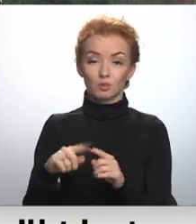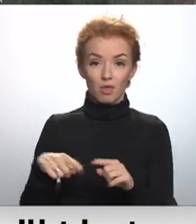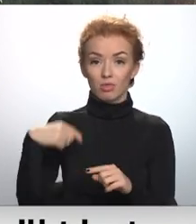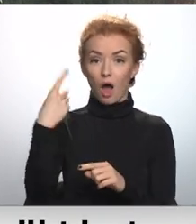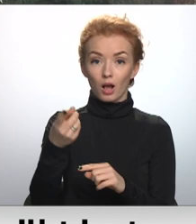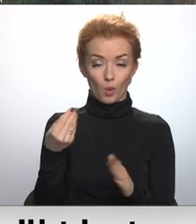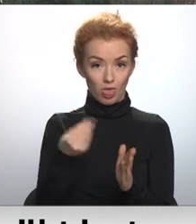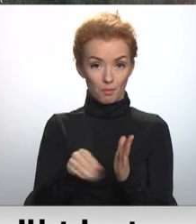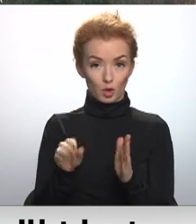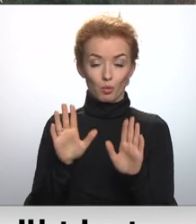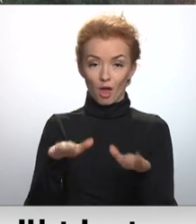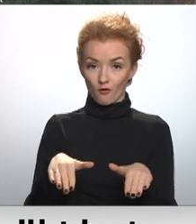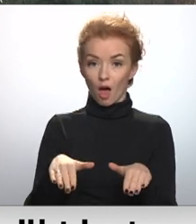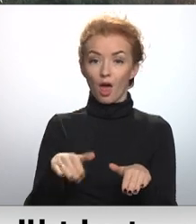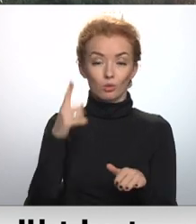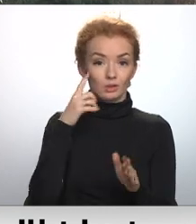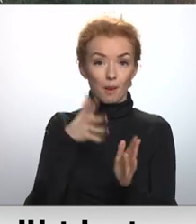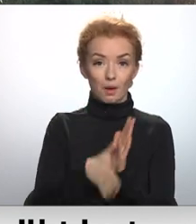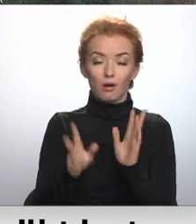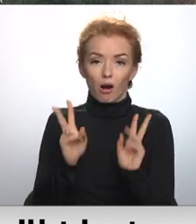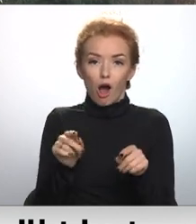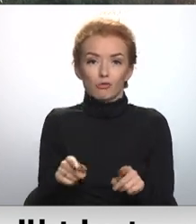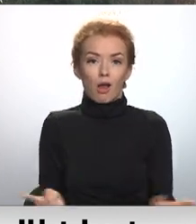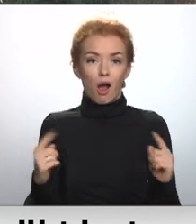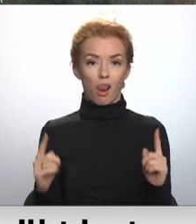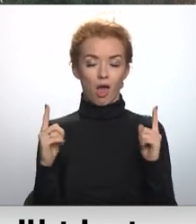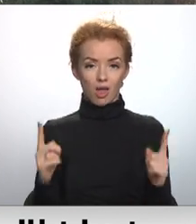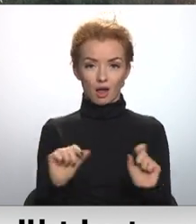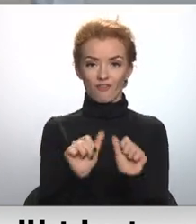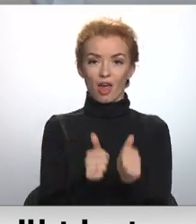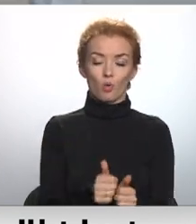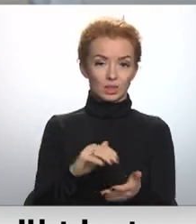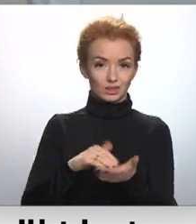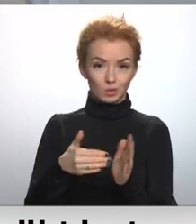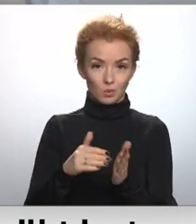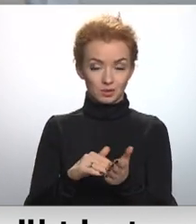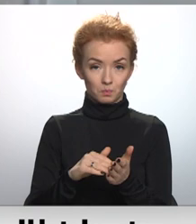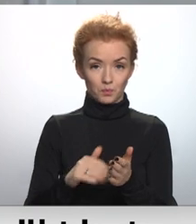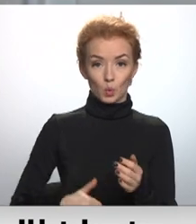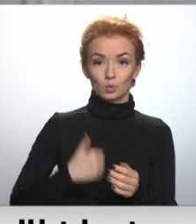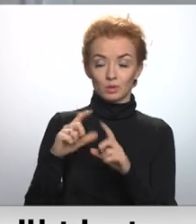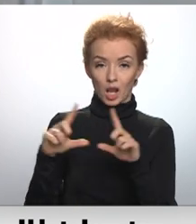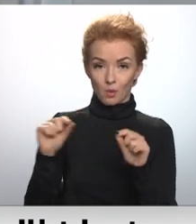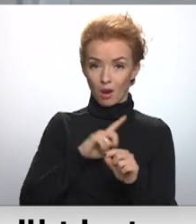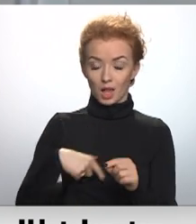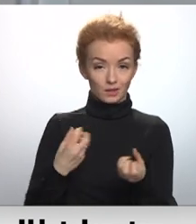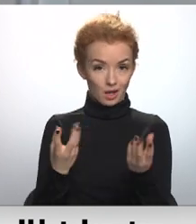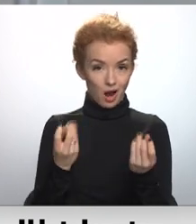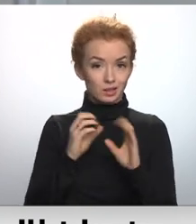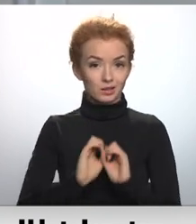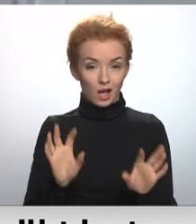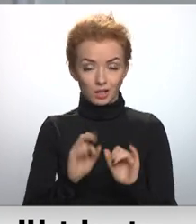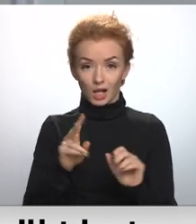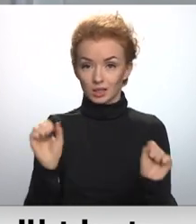nākošo iepirkumu, lai varētu saprast, kā šajā laikā, kā veidojās šī situācija. Kā skaidro uzņēmumā Latvijas gāze, straujais